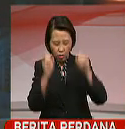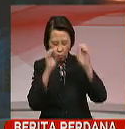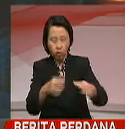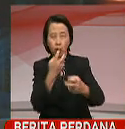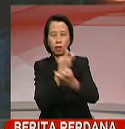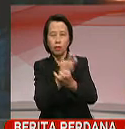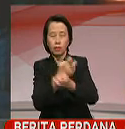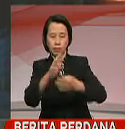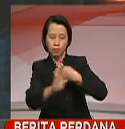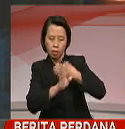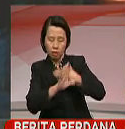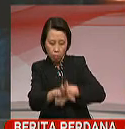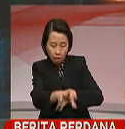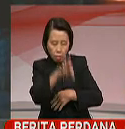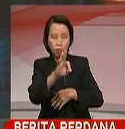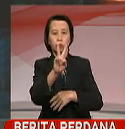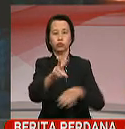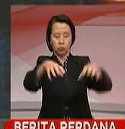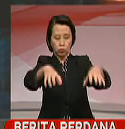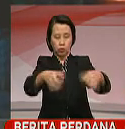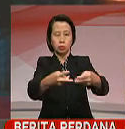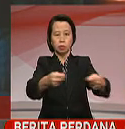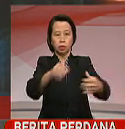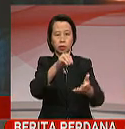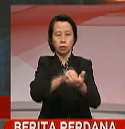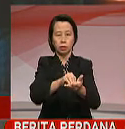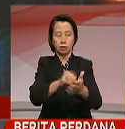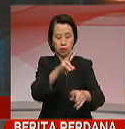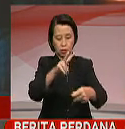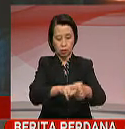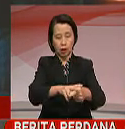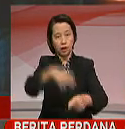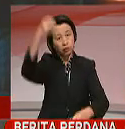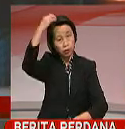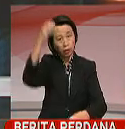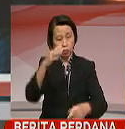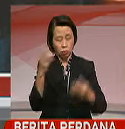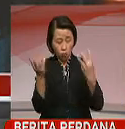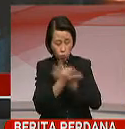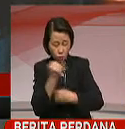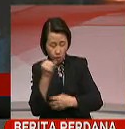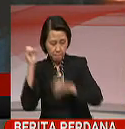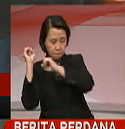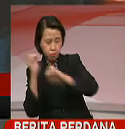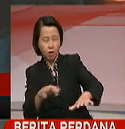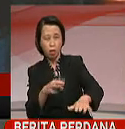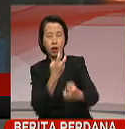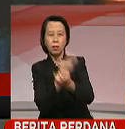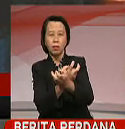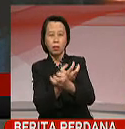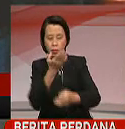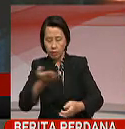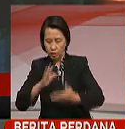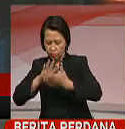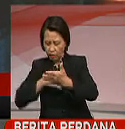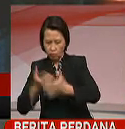toksik berbahaya ditemui di dua lot tanah di Johan Setia Kelang, Selangor. Lebih buruk lagi, buangan sisa toksik dan bahan